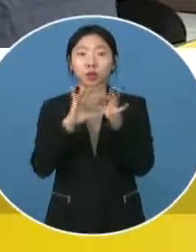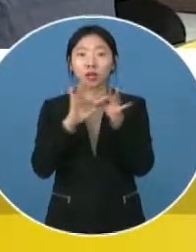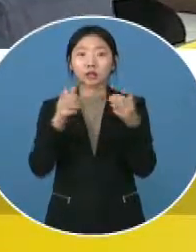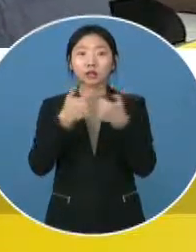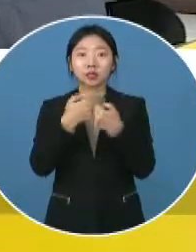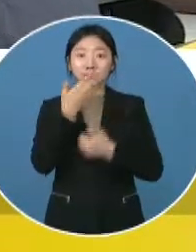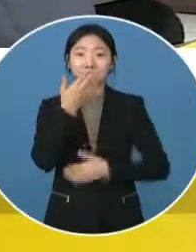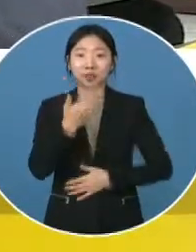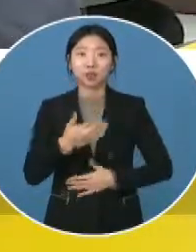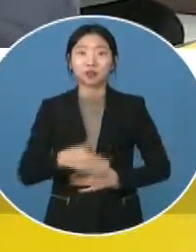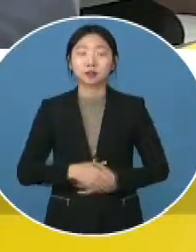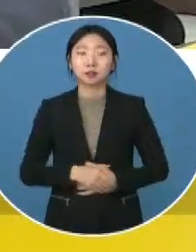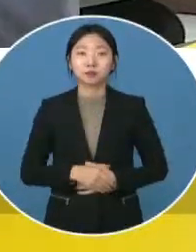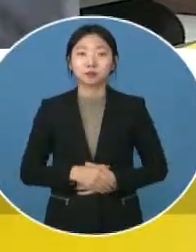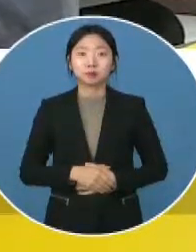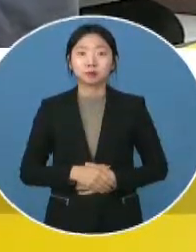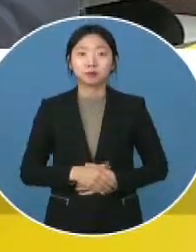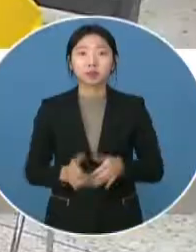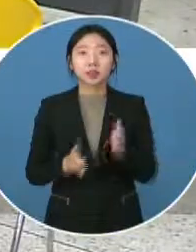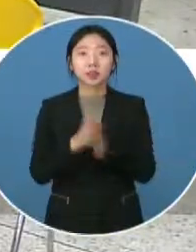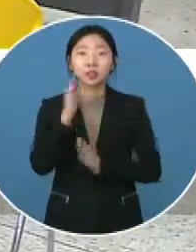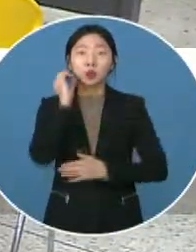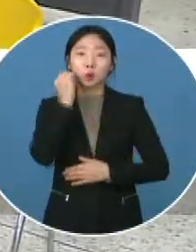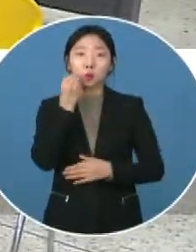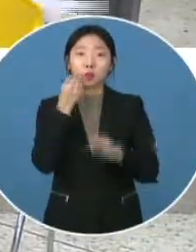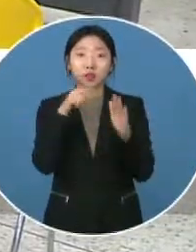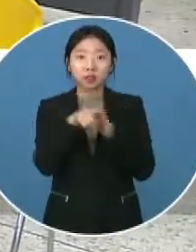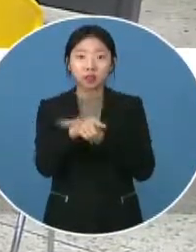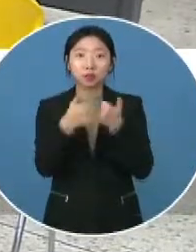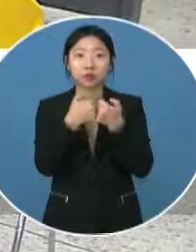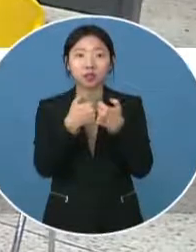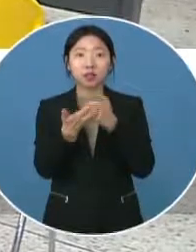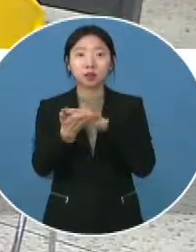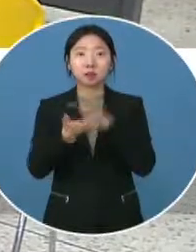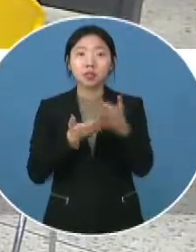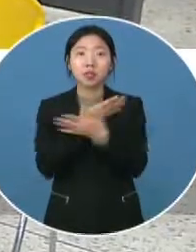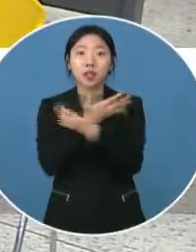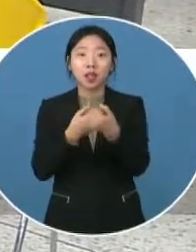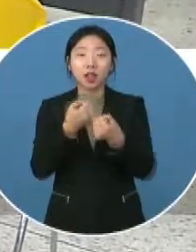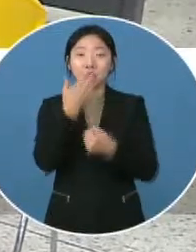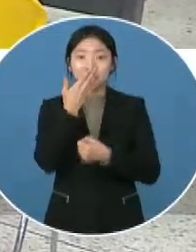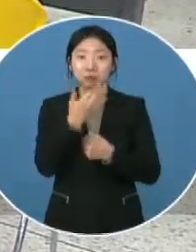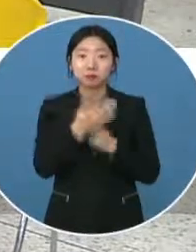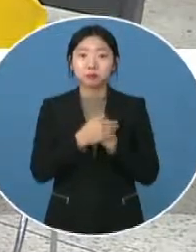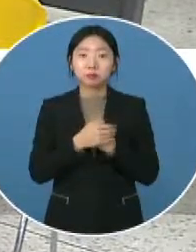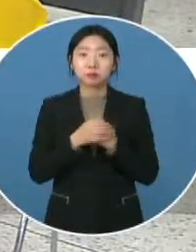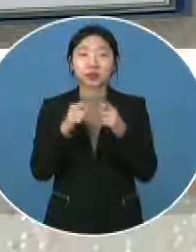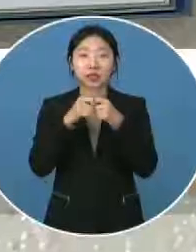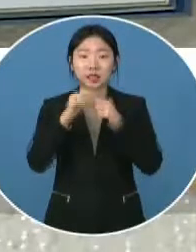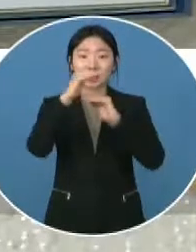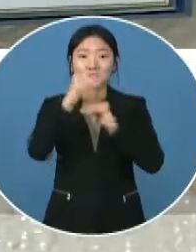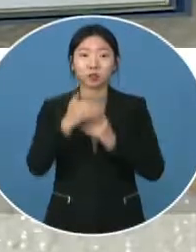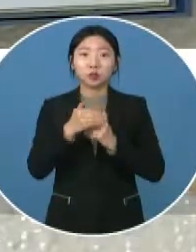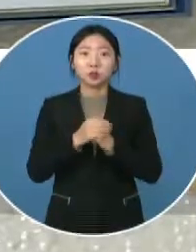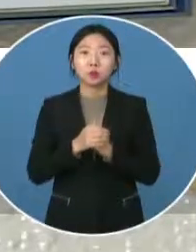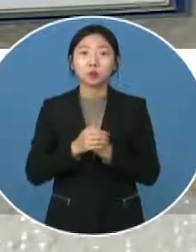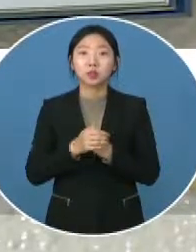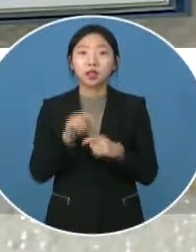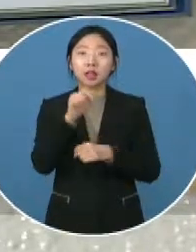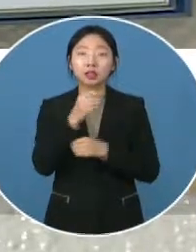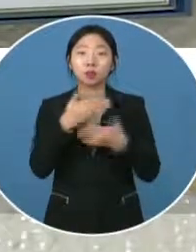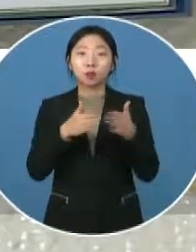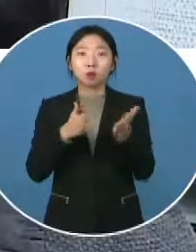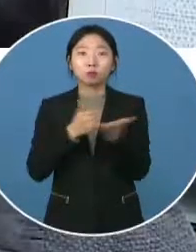상담 서비스 이용이 가능합니다 시 홈페이지를 통해 상담 사전 예약 서비스를 이용할 수 있으며 기타 궁금하신